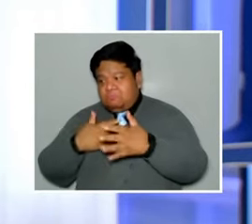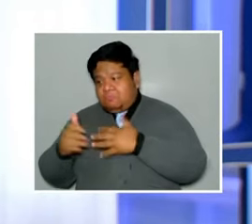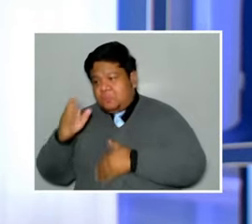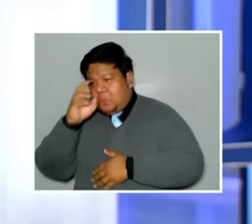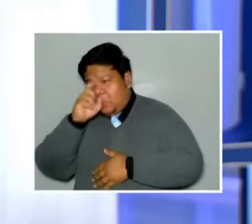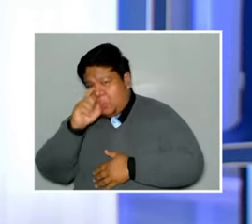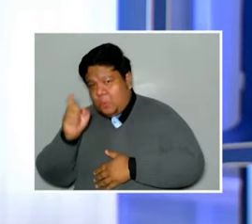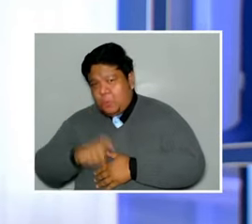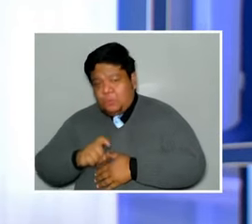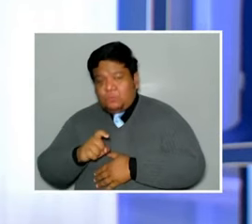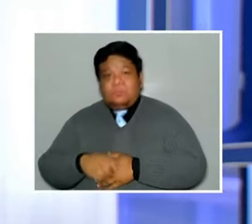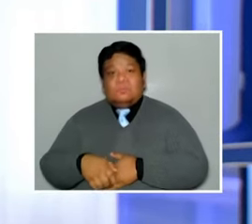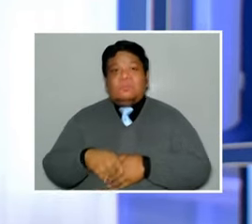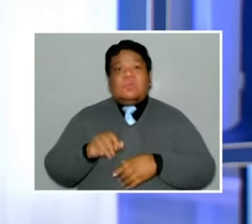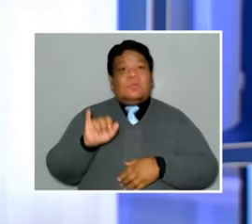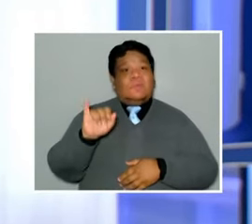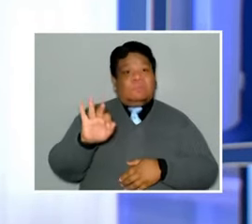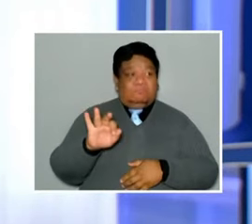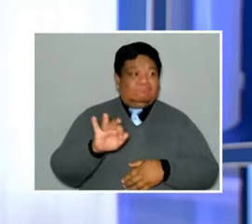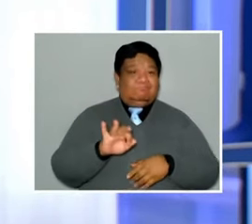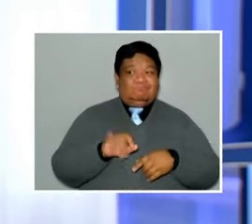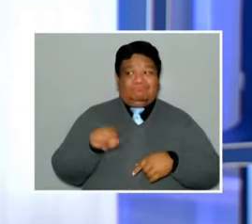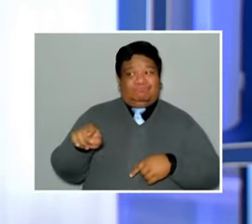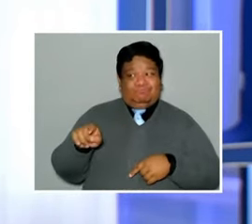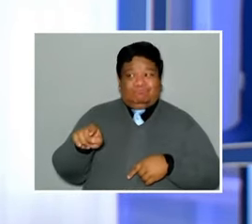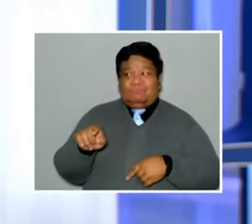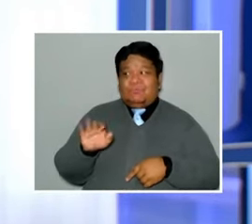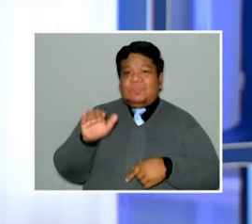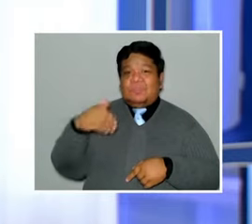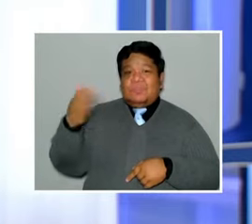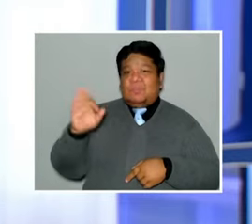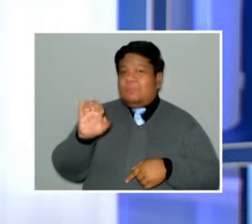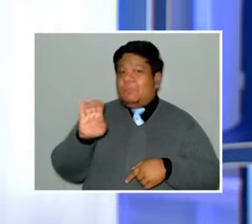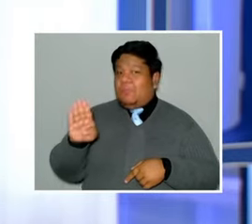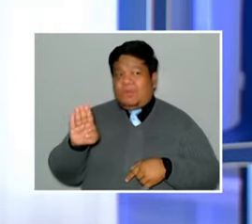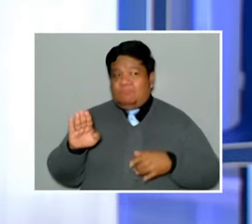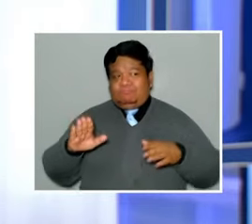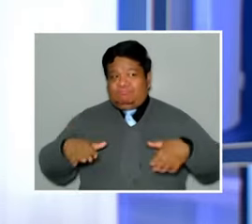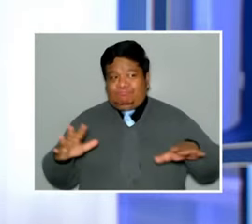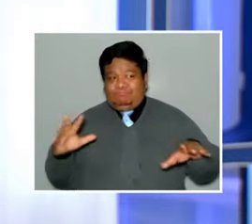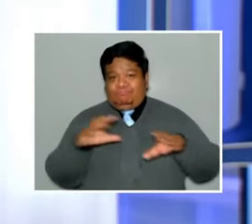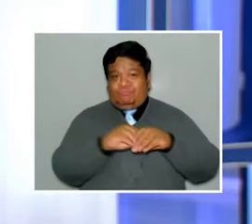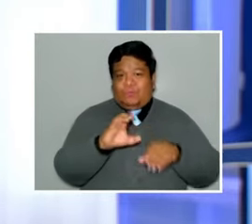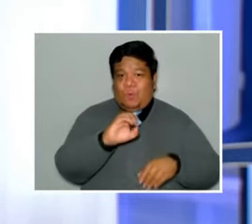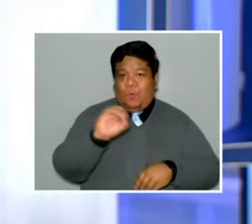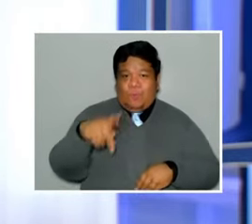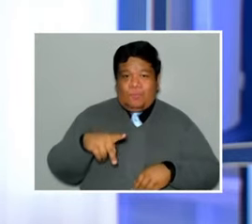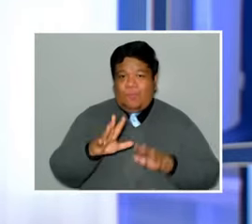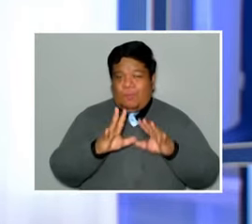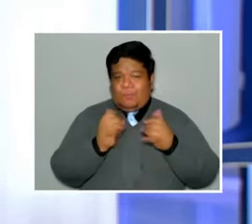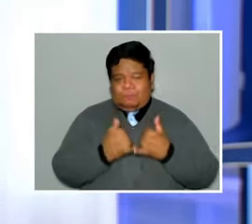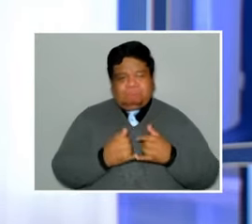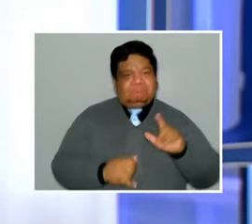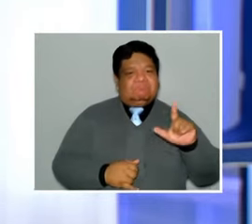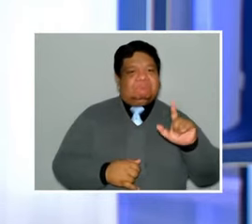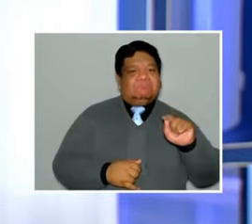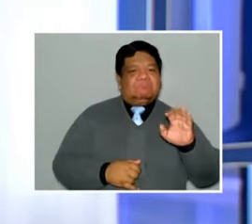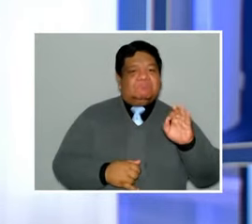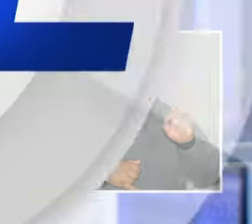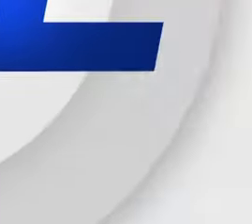ng kolorum at huhulihin na ang mga ito simula sa Pebrero. Nagpapatrol, Johnson